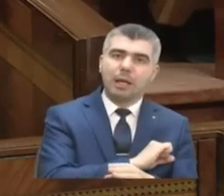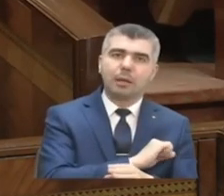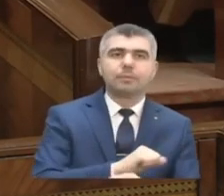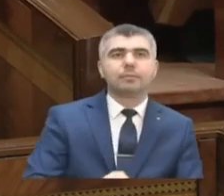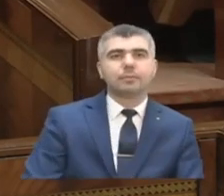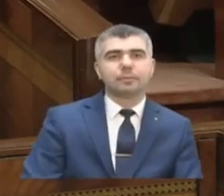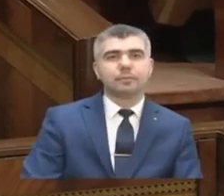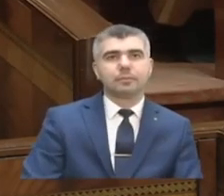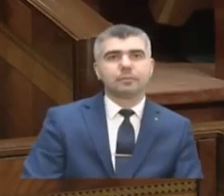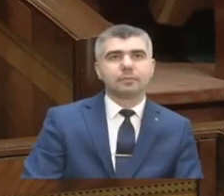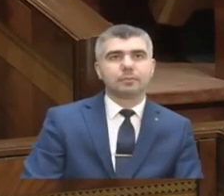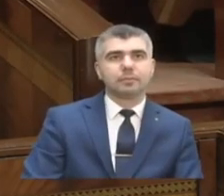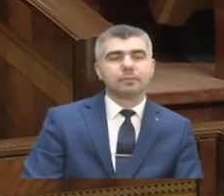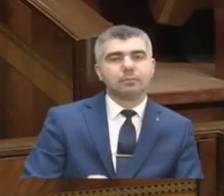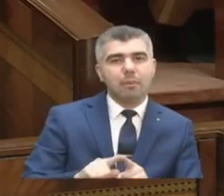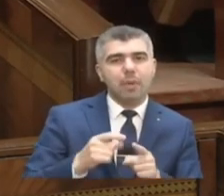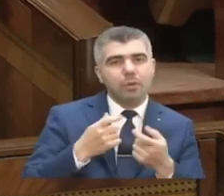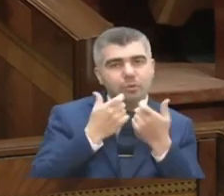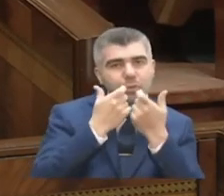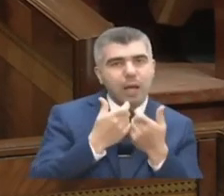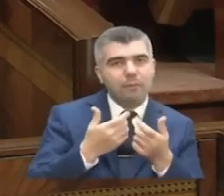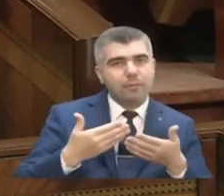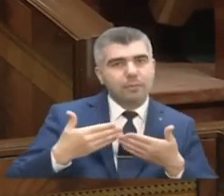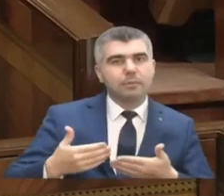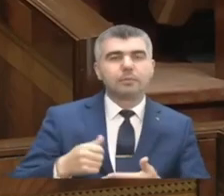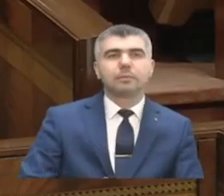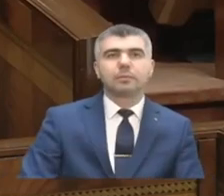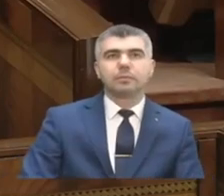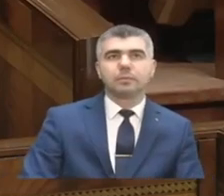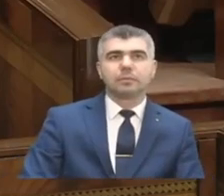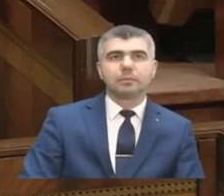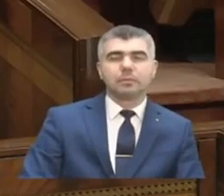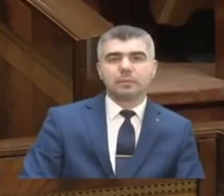هادشي اللي بان لنا في هذا الوقيته. من فضلكم هادشي